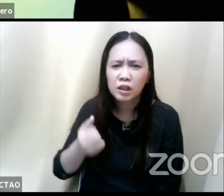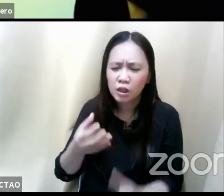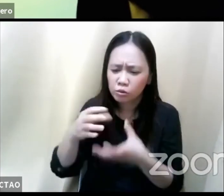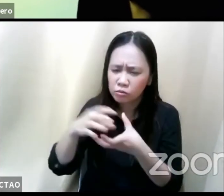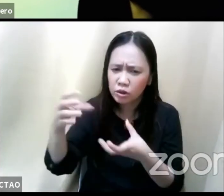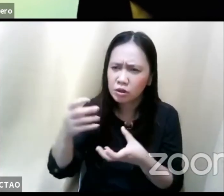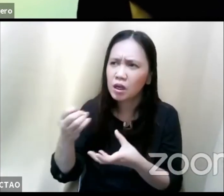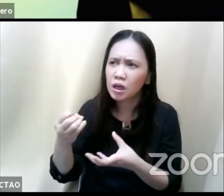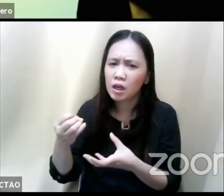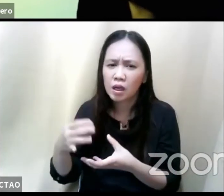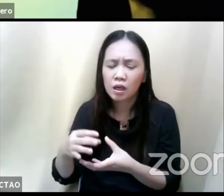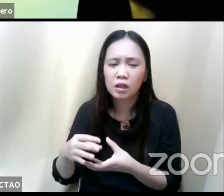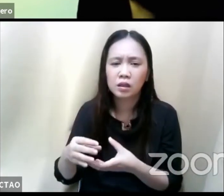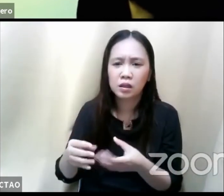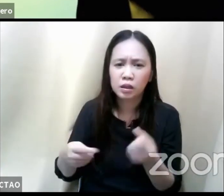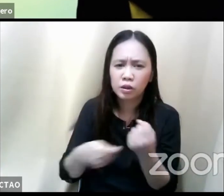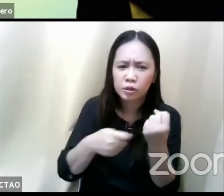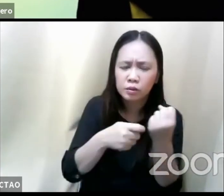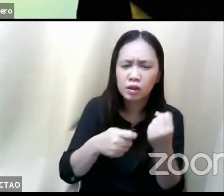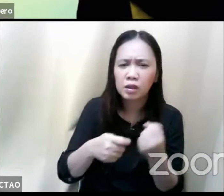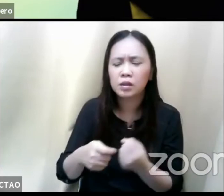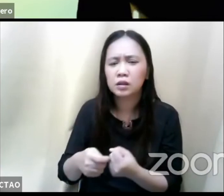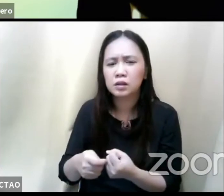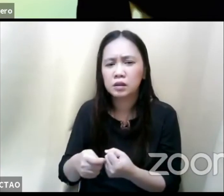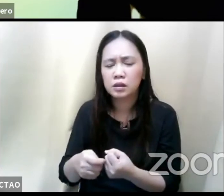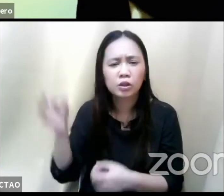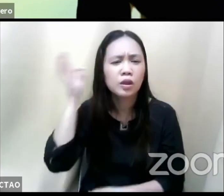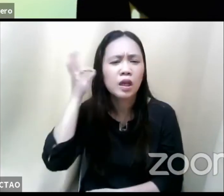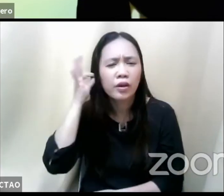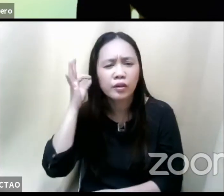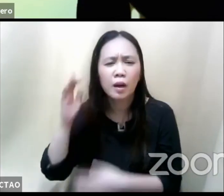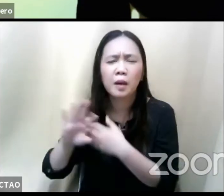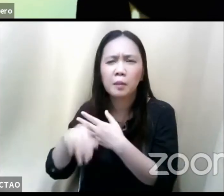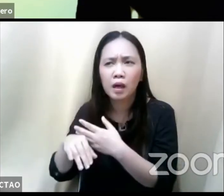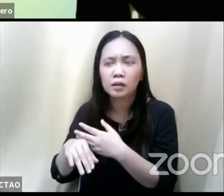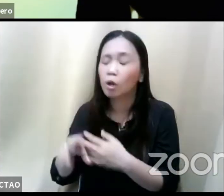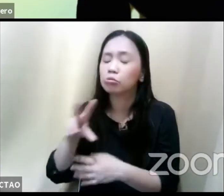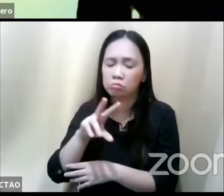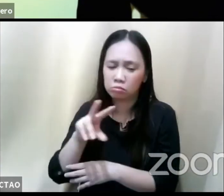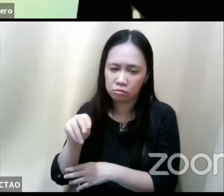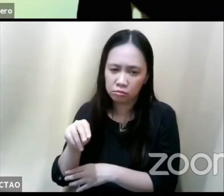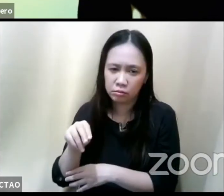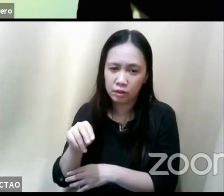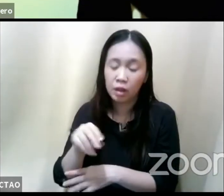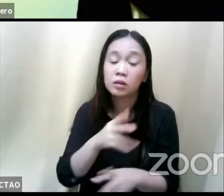ko, babalik ako doon. Or yung headphone ko, earphones ko, babalik ako doon. No. So kailangan bantayan niyo yun talaga.